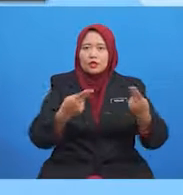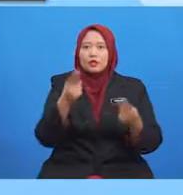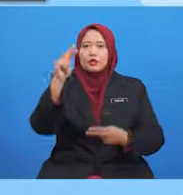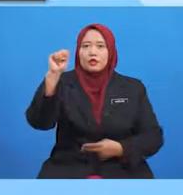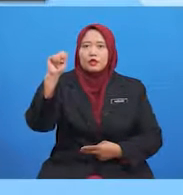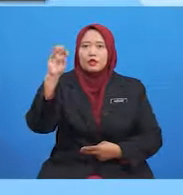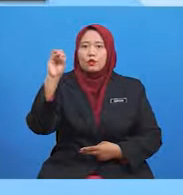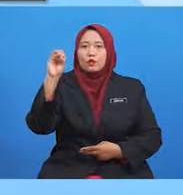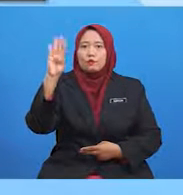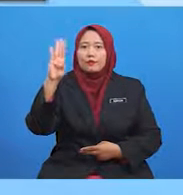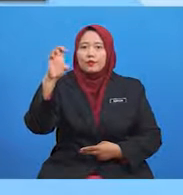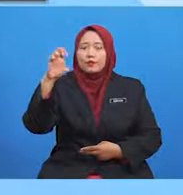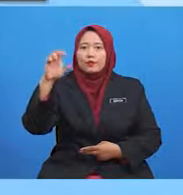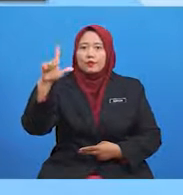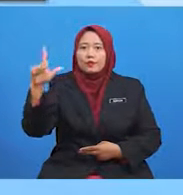fizik pada tahun